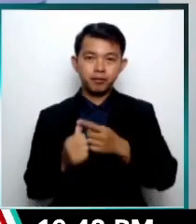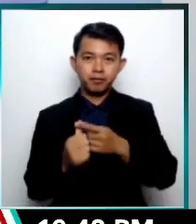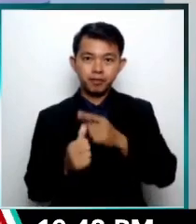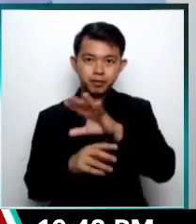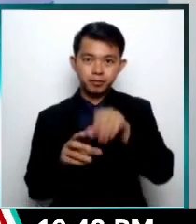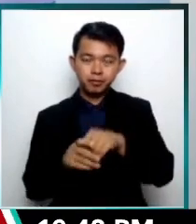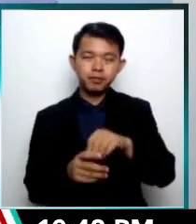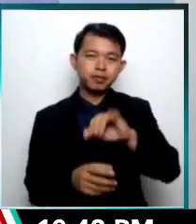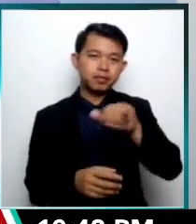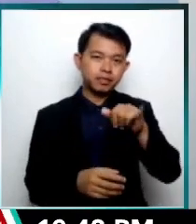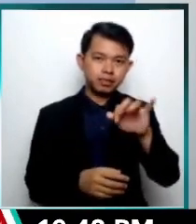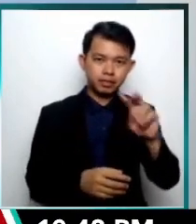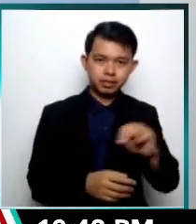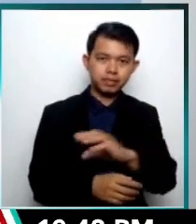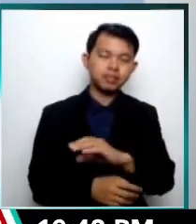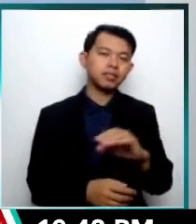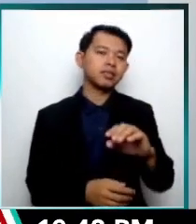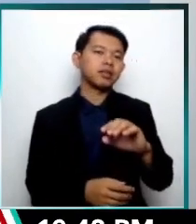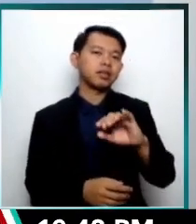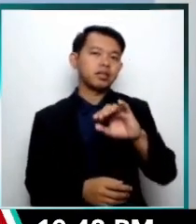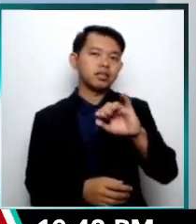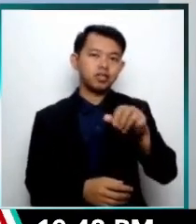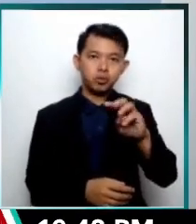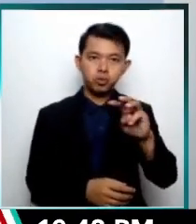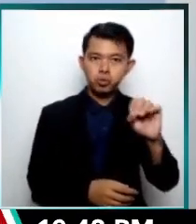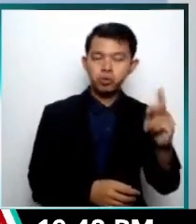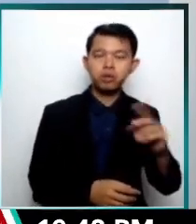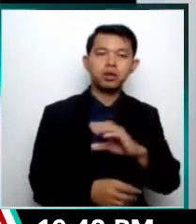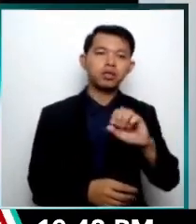Suga. Malungkot man, hopeful pa rin ang army sa